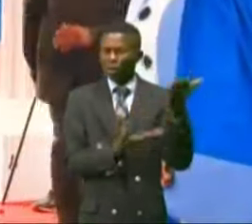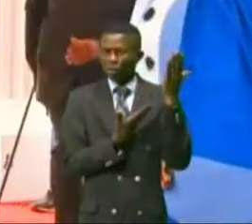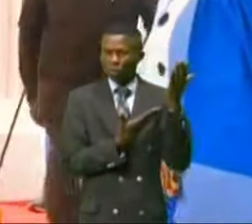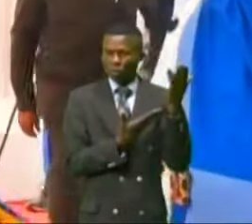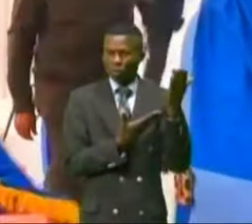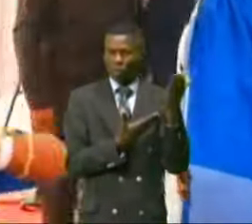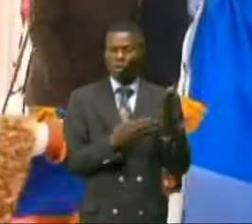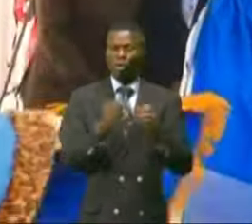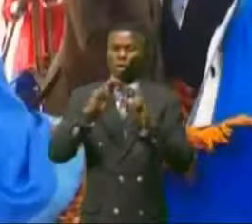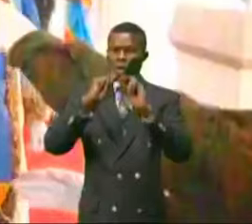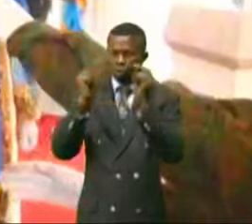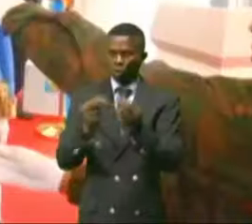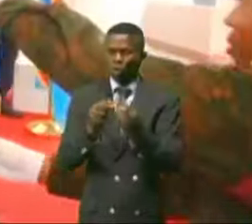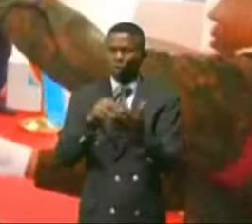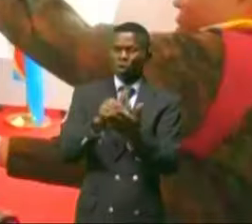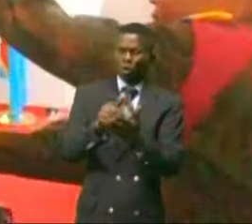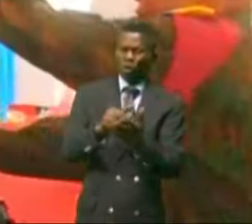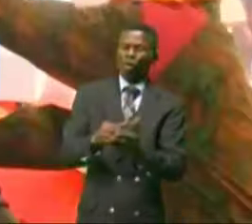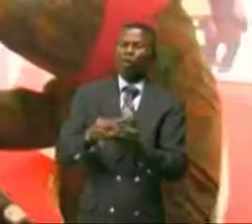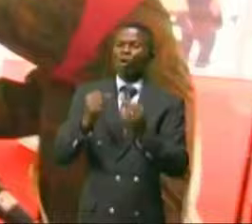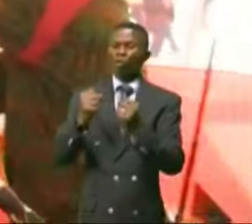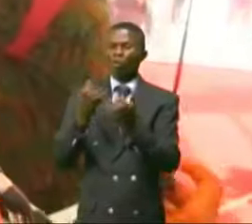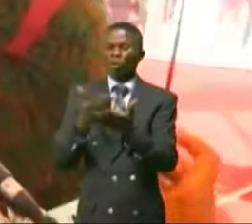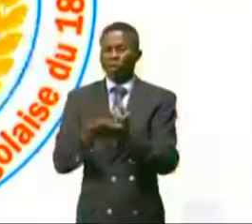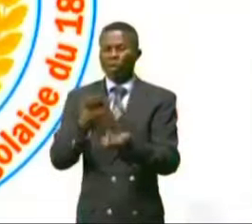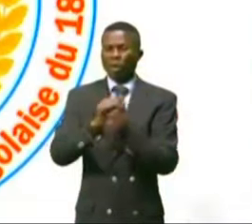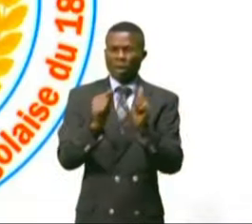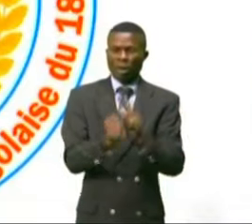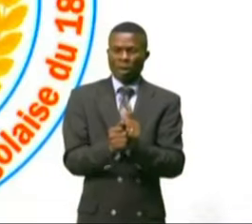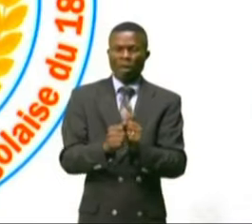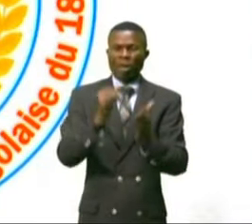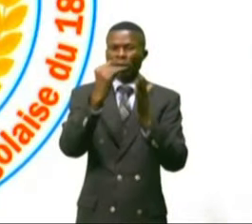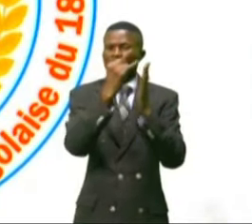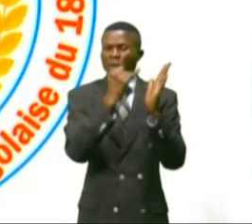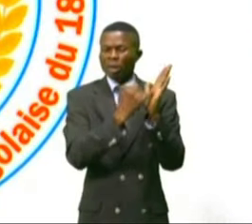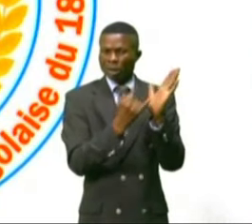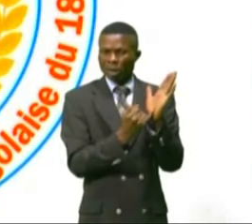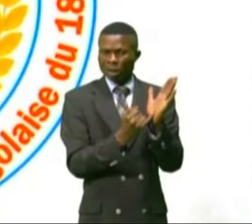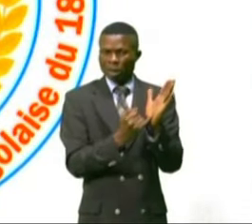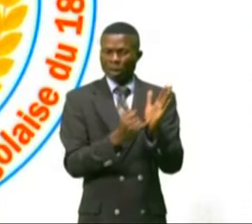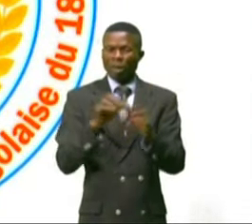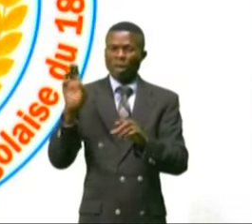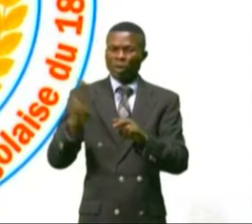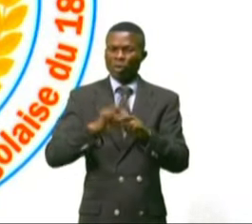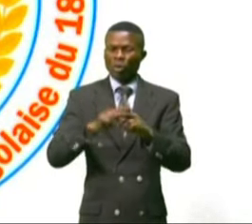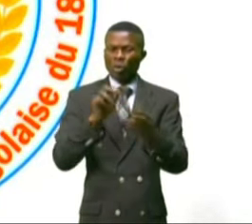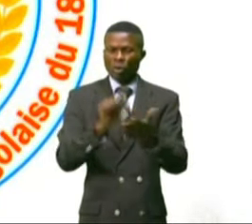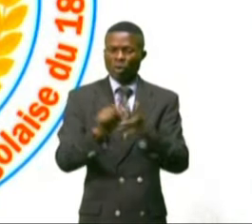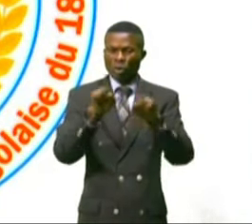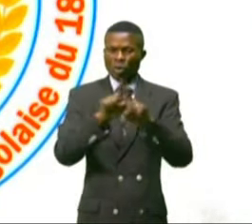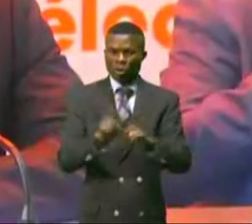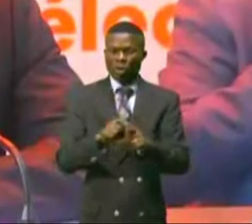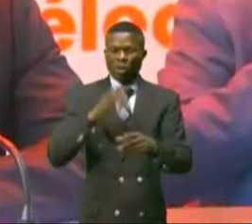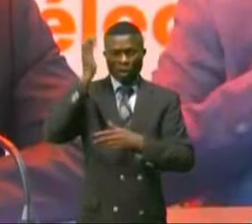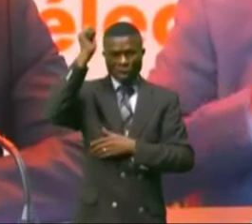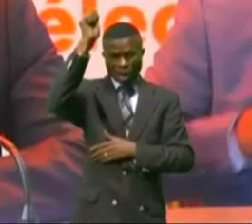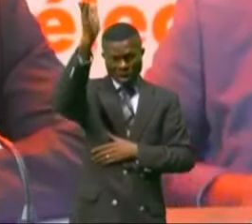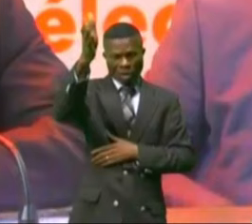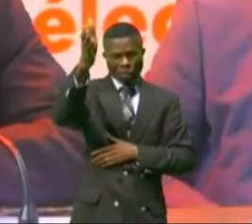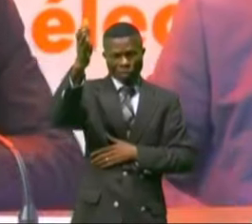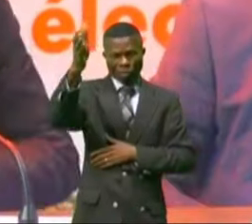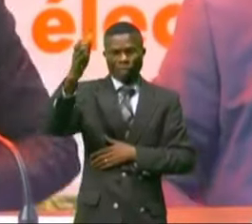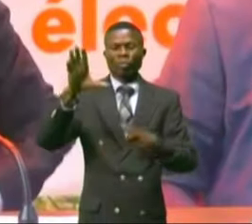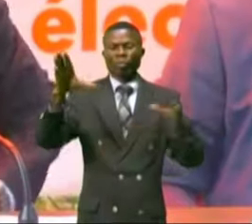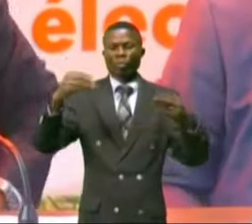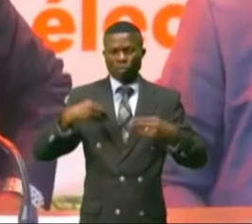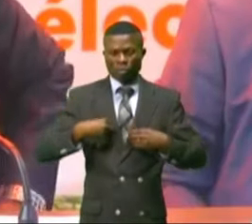ses forces et ses faiblesses, ainsi que le problème lié à son identité, à sa mise en œuvre et même à son avenir. J'affirme